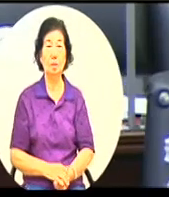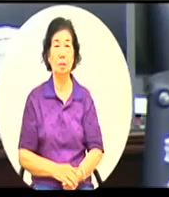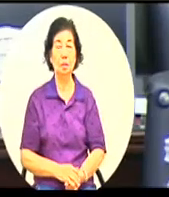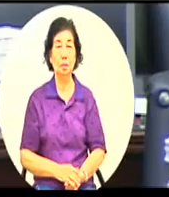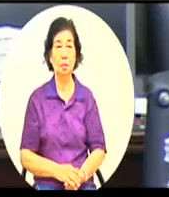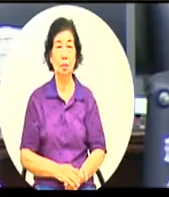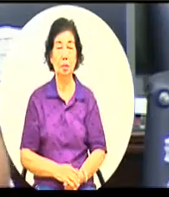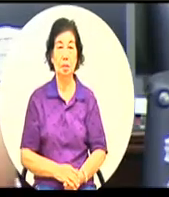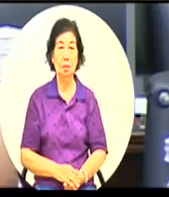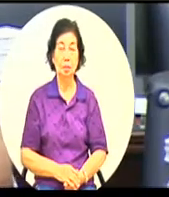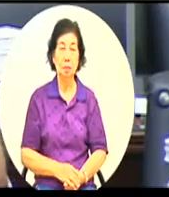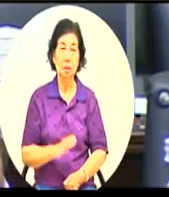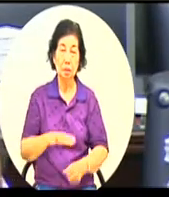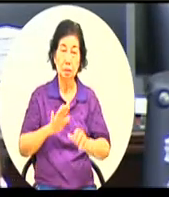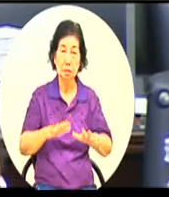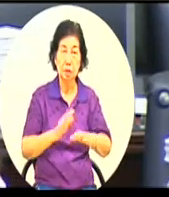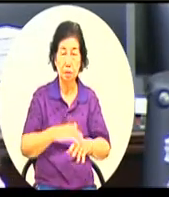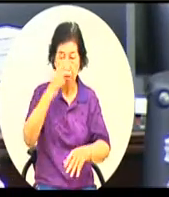安尼资方，